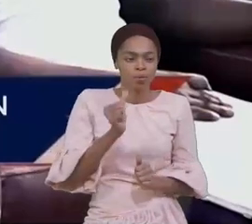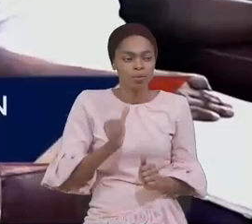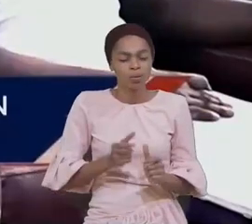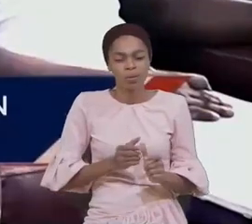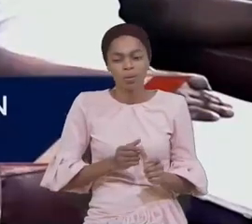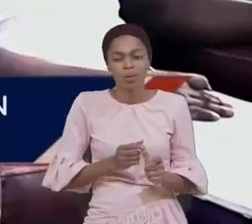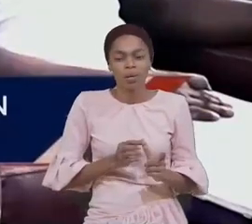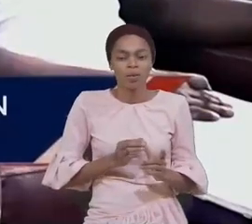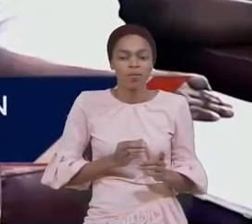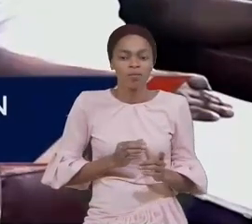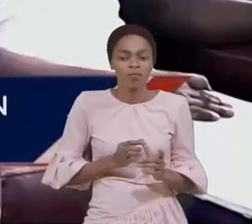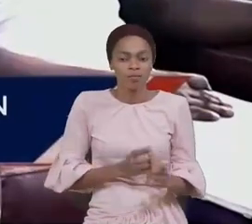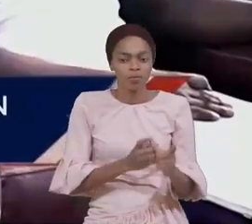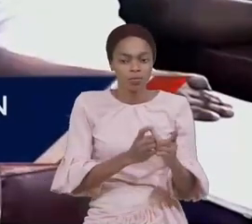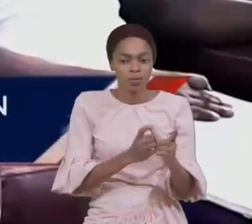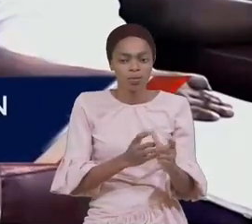passion